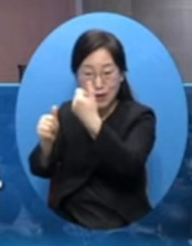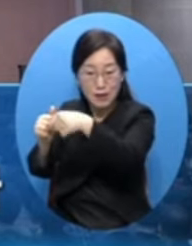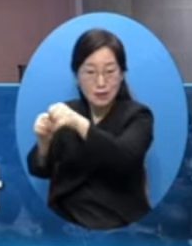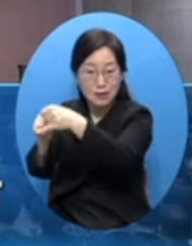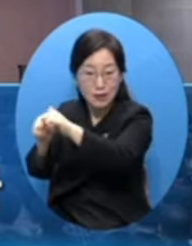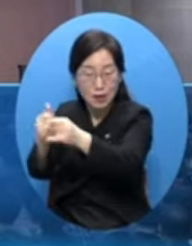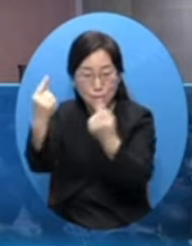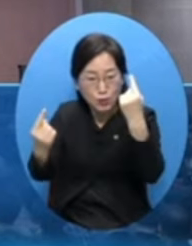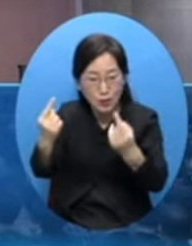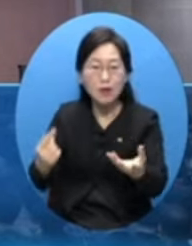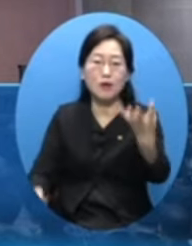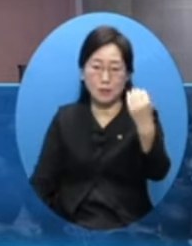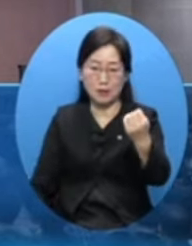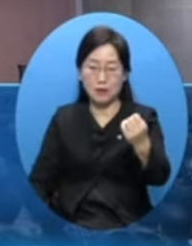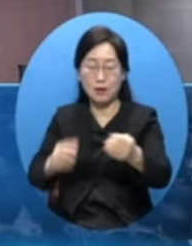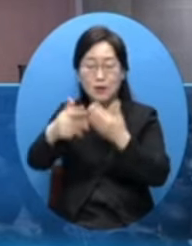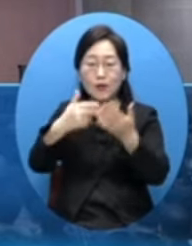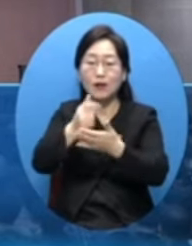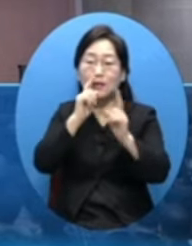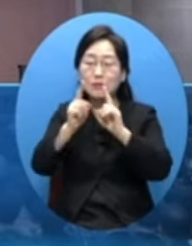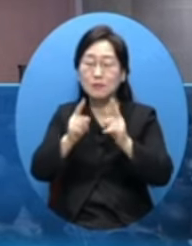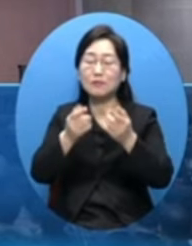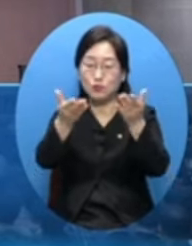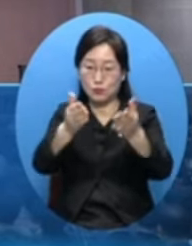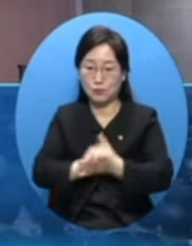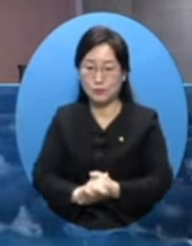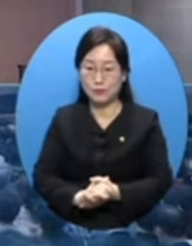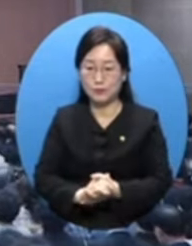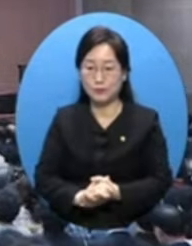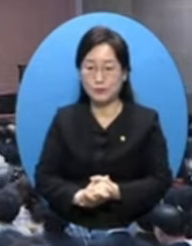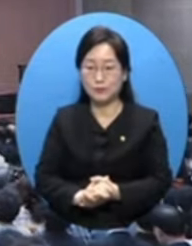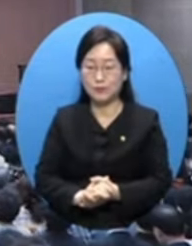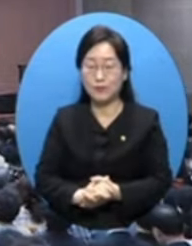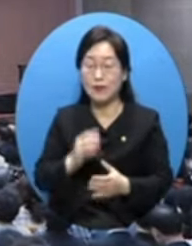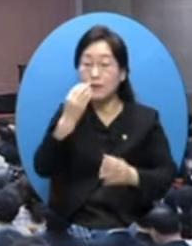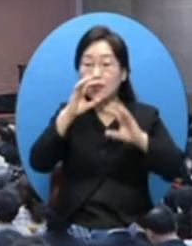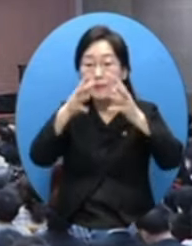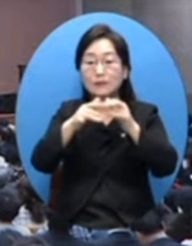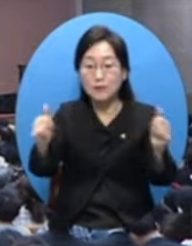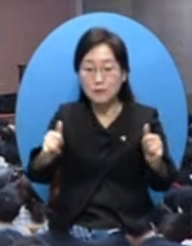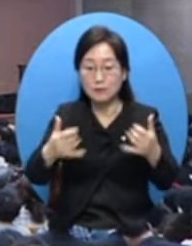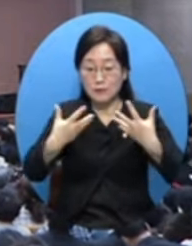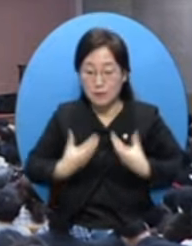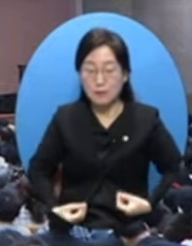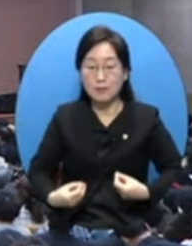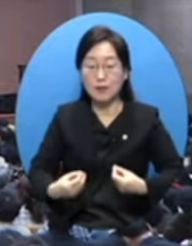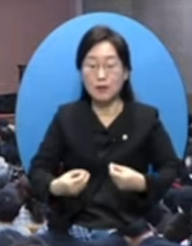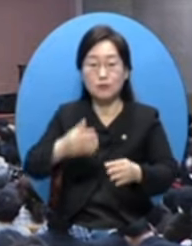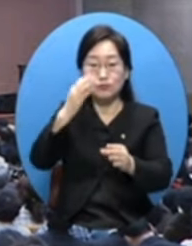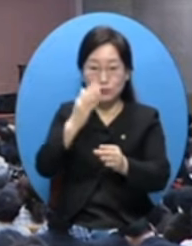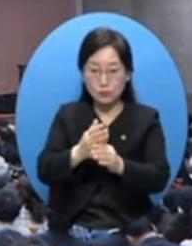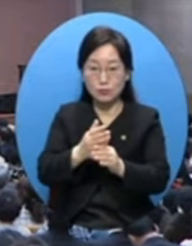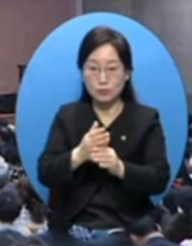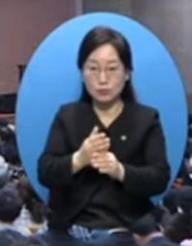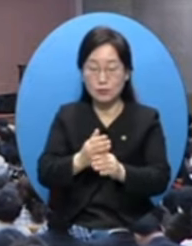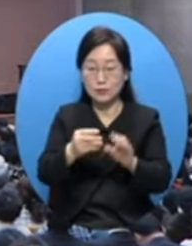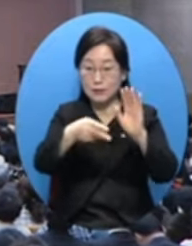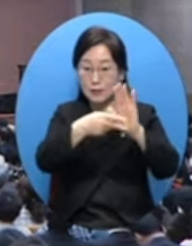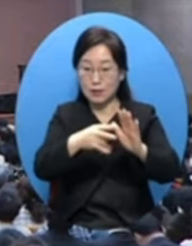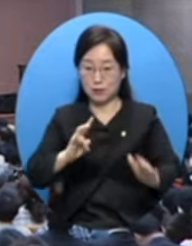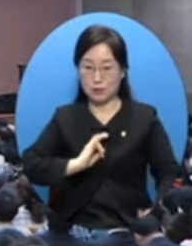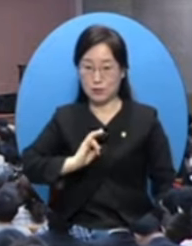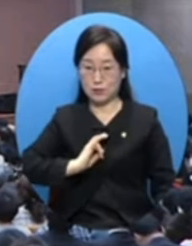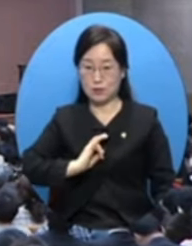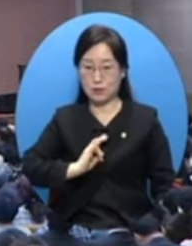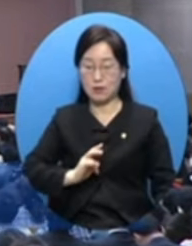많음이라 여호와께서 말씀하셨느니라 이스라엘 백성이 절망 가운데 처 있을 때 이사야 선자가 이같이